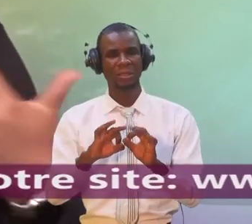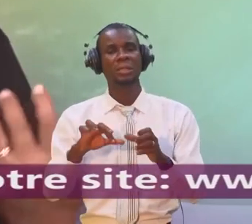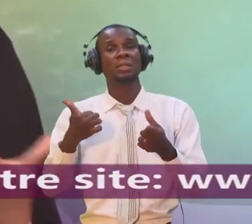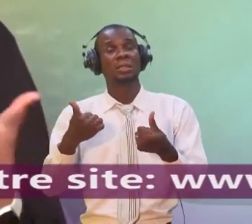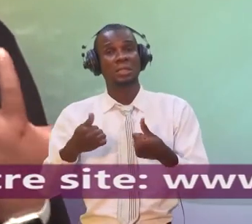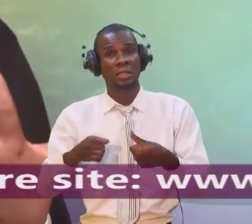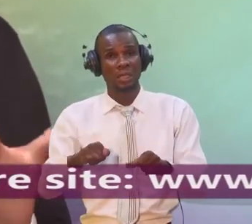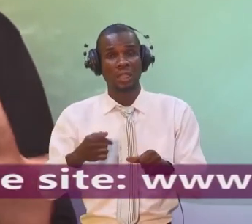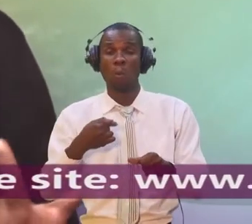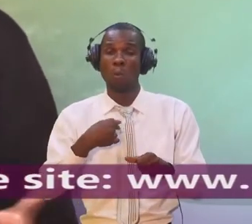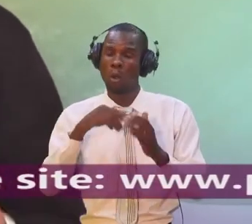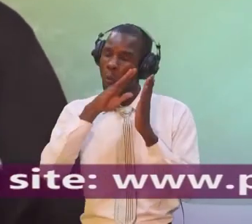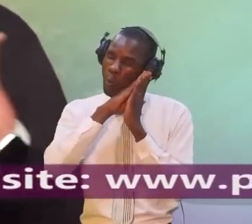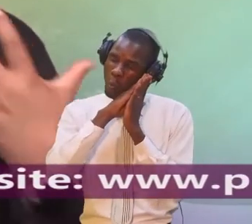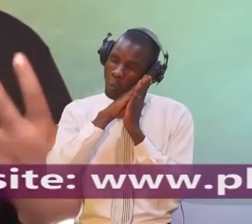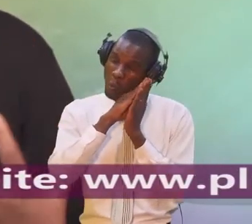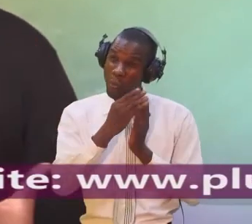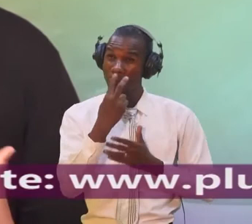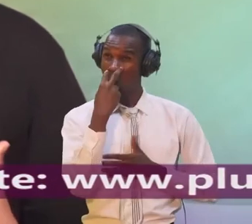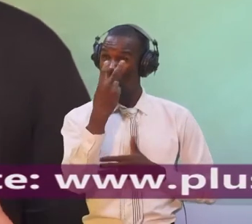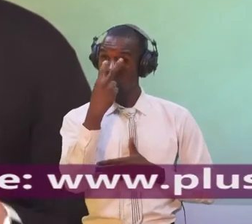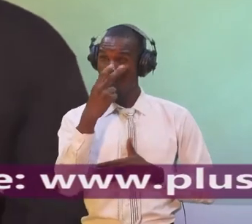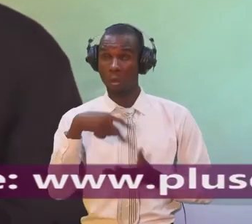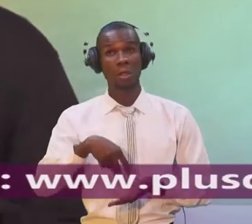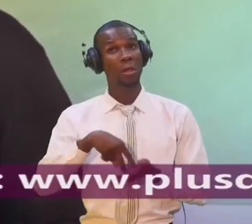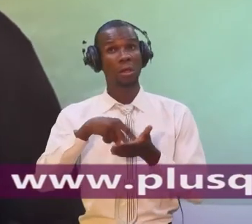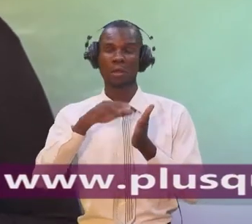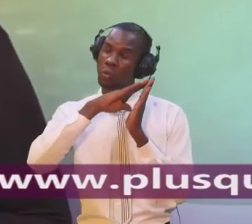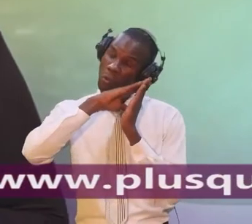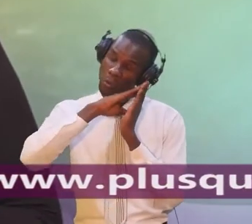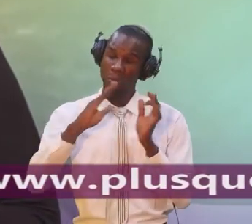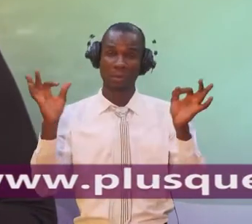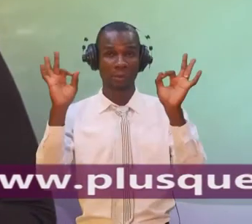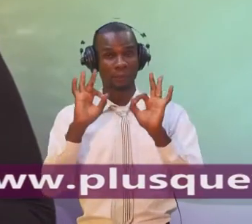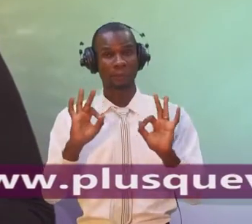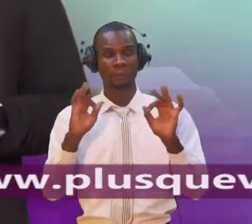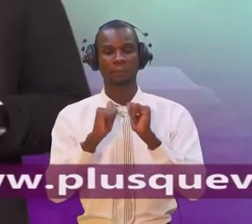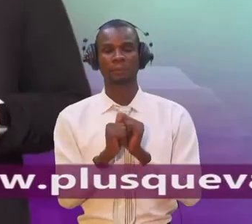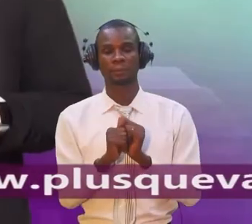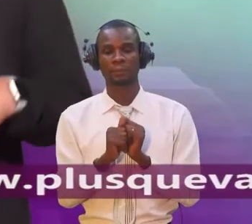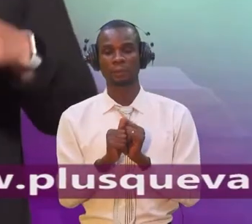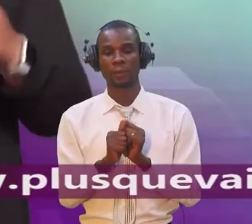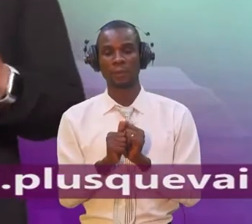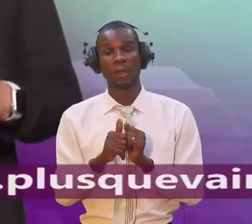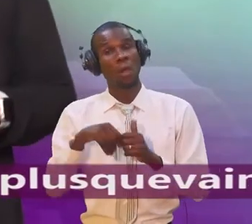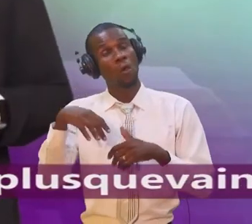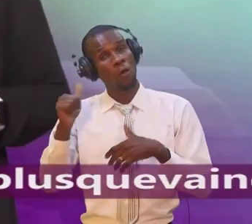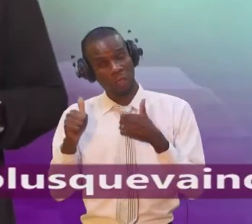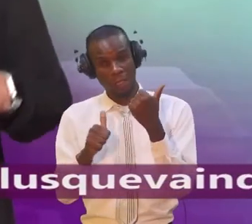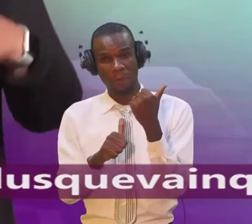au kukosa usingizi. Unadumu muda mrefu sana, masaa mengi sana usiku pasipo kuwa na